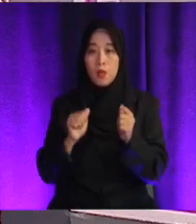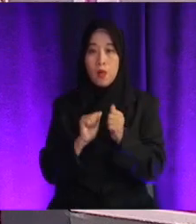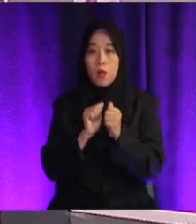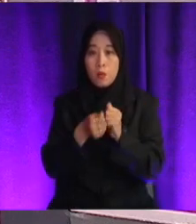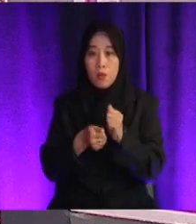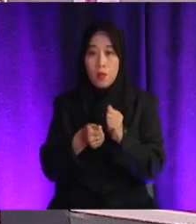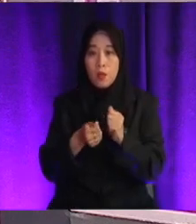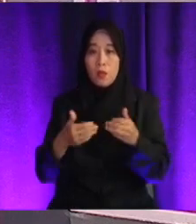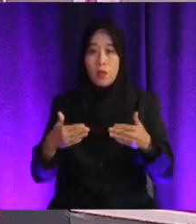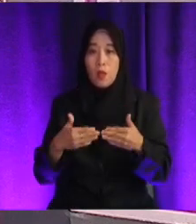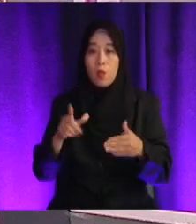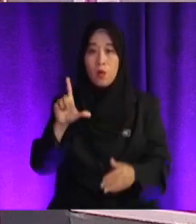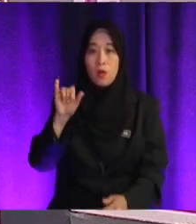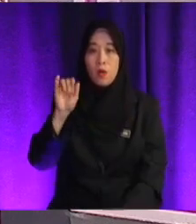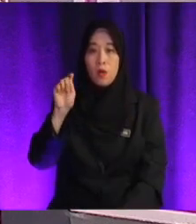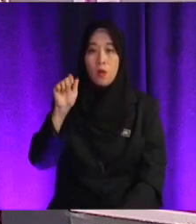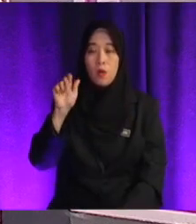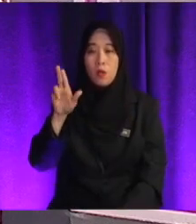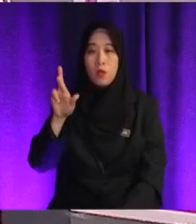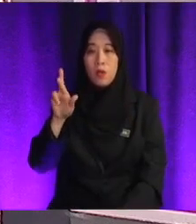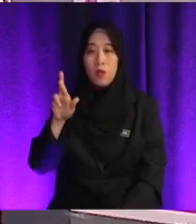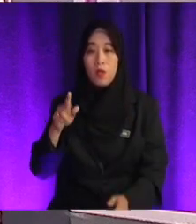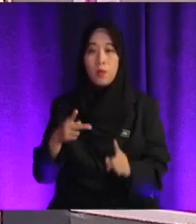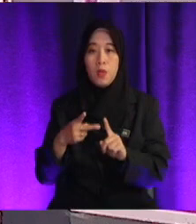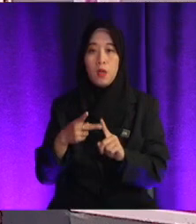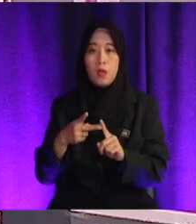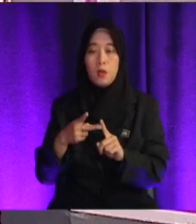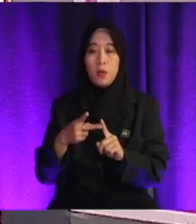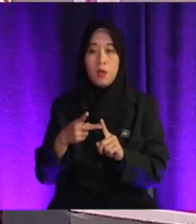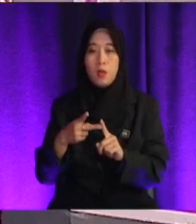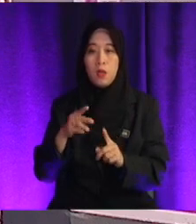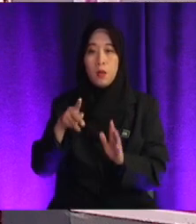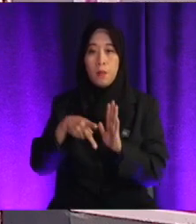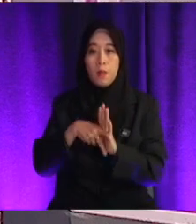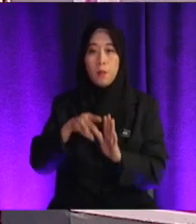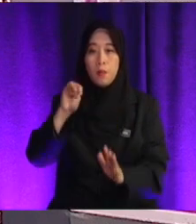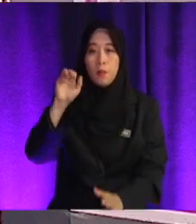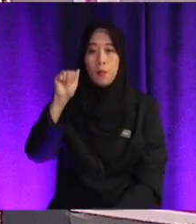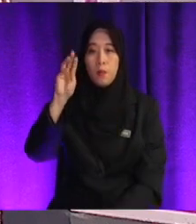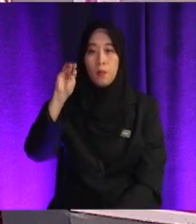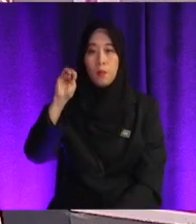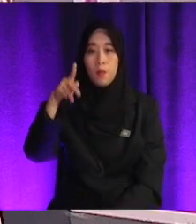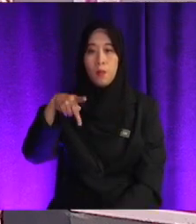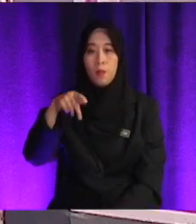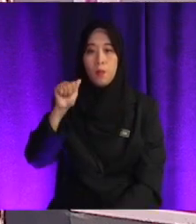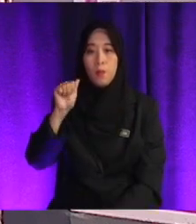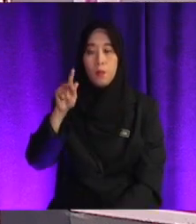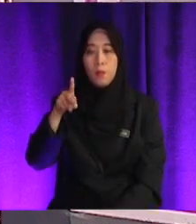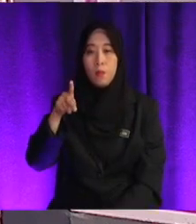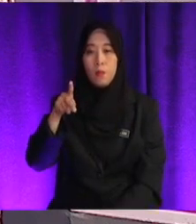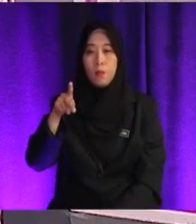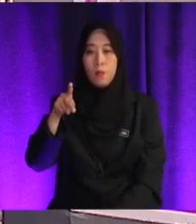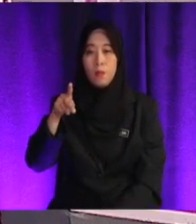menyambungkan litar kepada pemampat. Oh. Sebab pemampat ni dia akan bekerja untuk